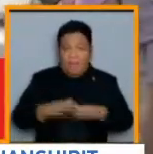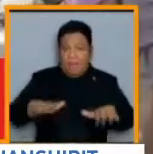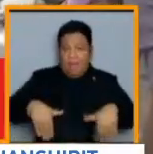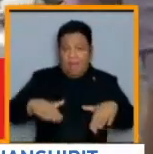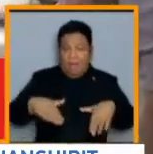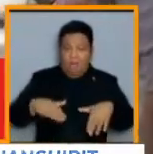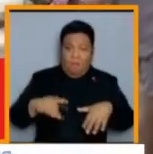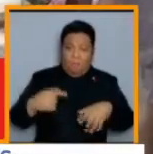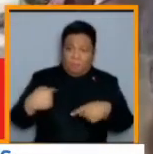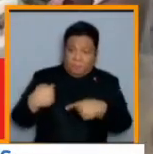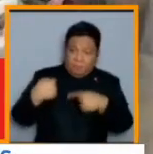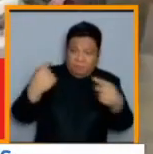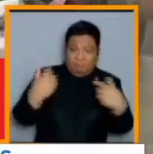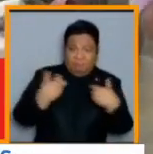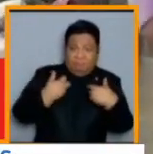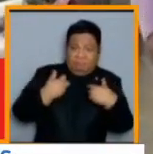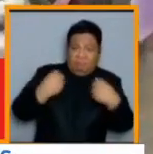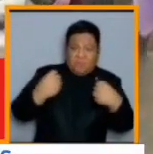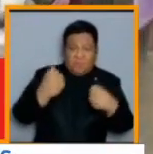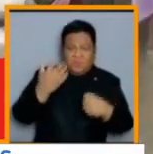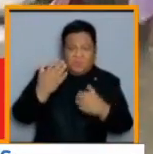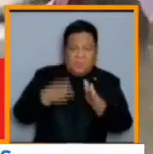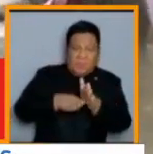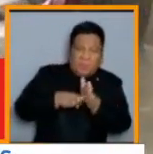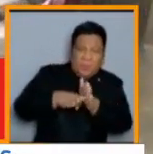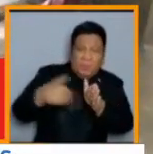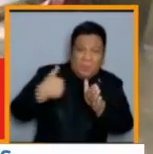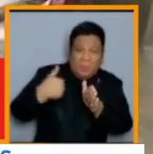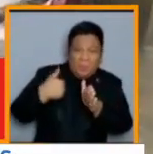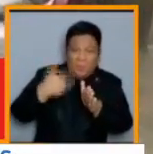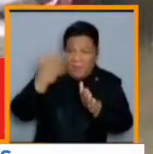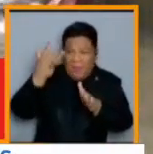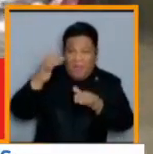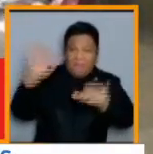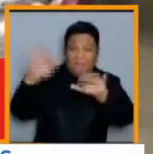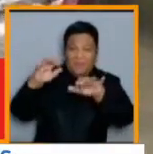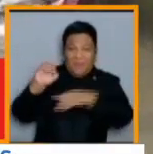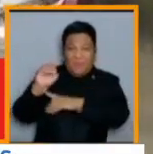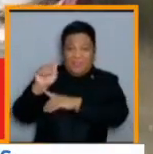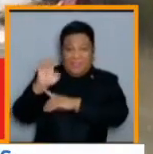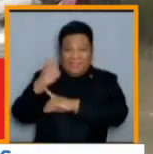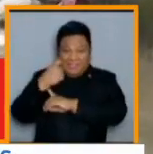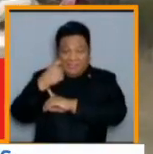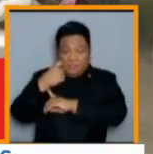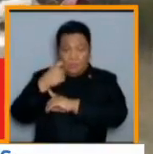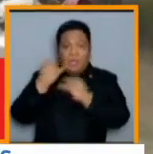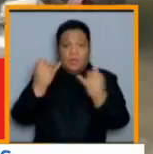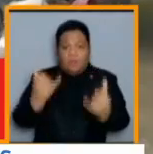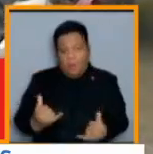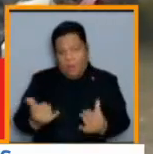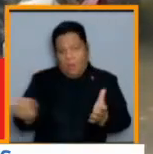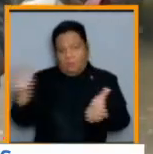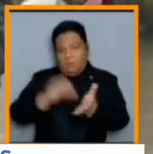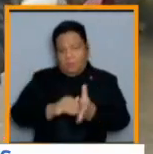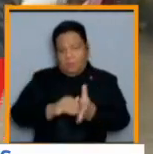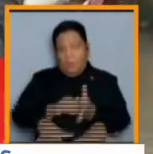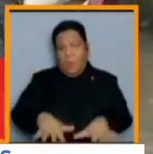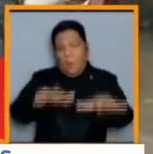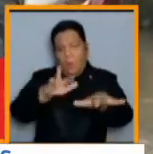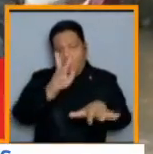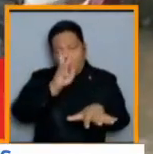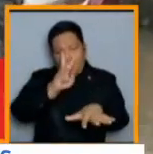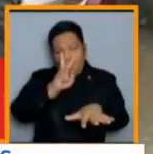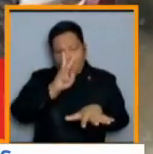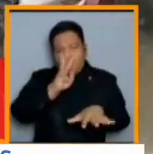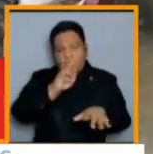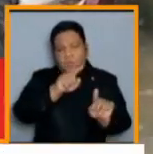nung bagyong Odet. Andito't lubog na naman sa baha ang ilang kabahayan sa Purok 9 at 12 dito sa Navalca, Barangay San